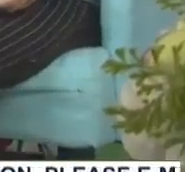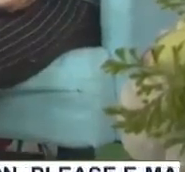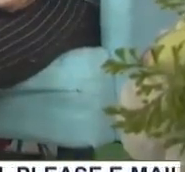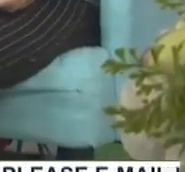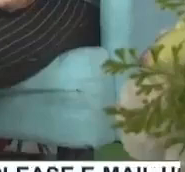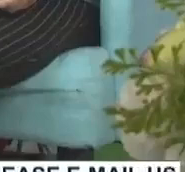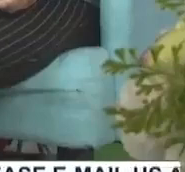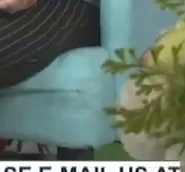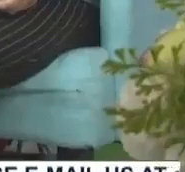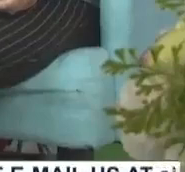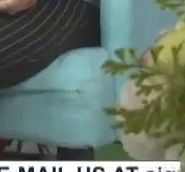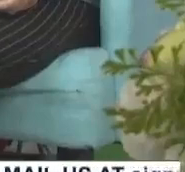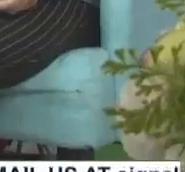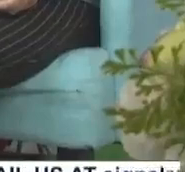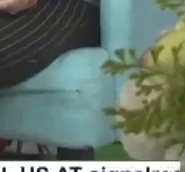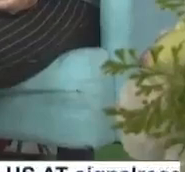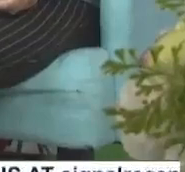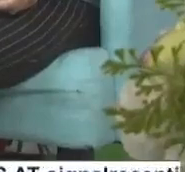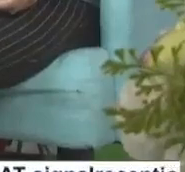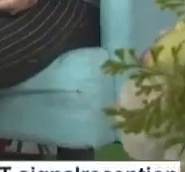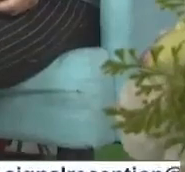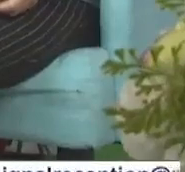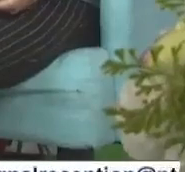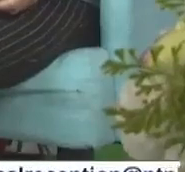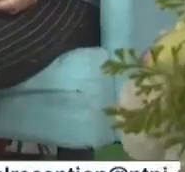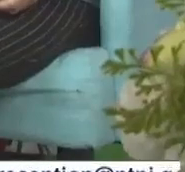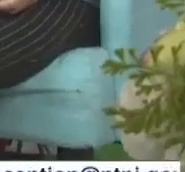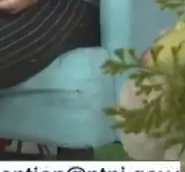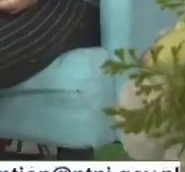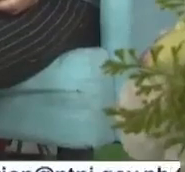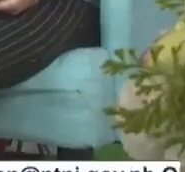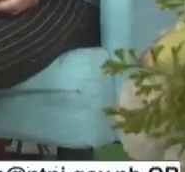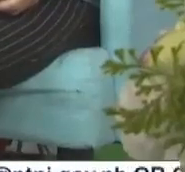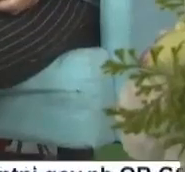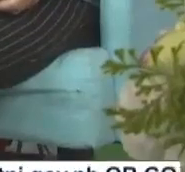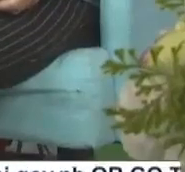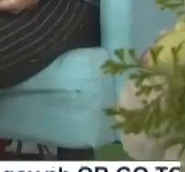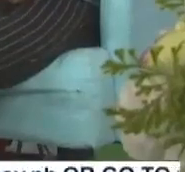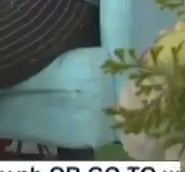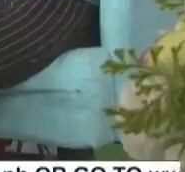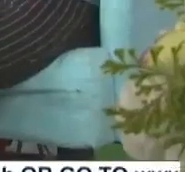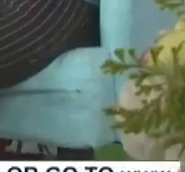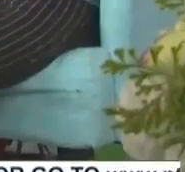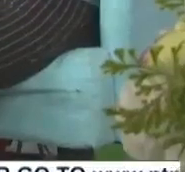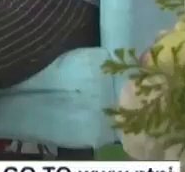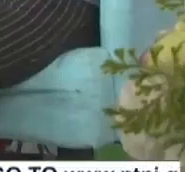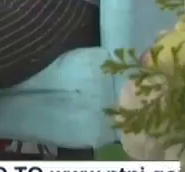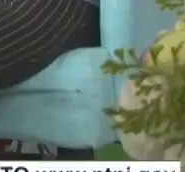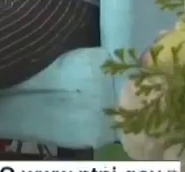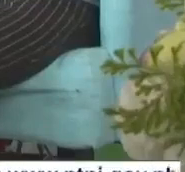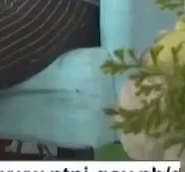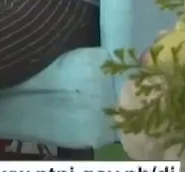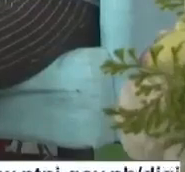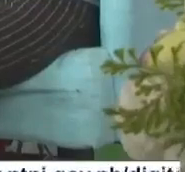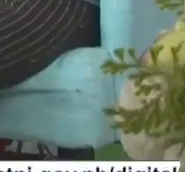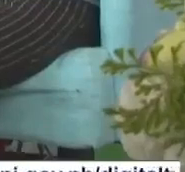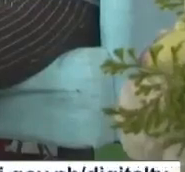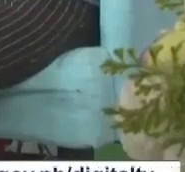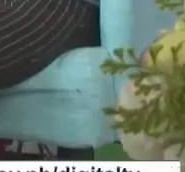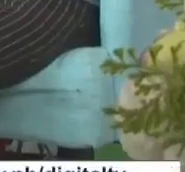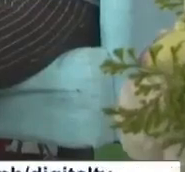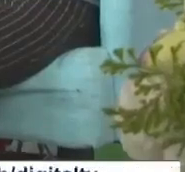nabalita po namin na sumali kayo sa NPC bilang bahagi ng inyong peace tour. Can you tell us more first about this National